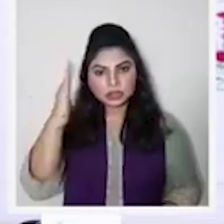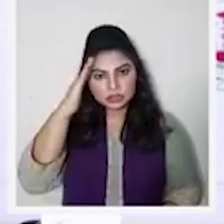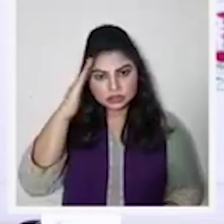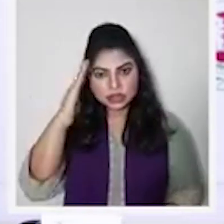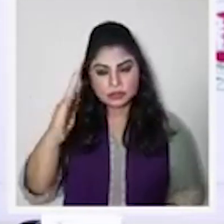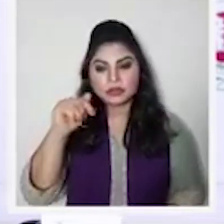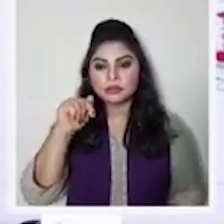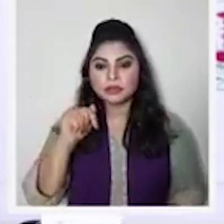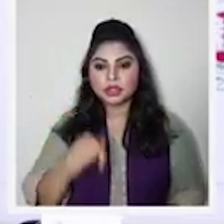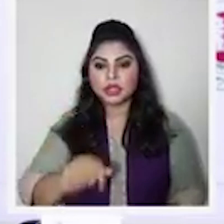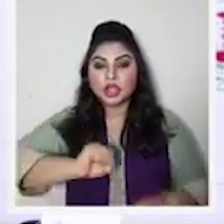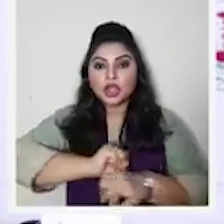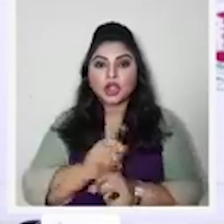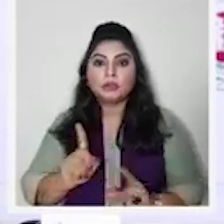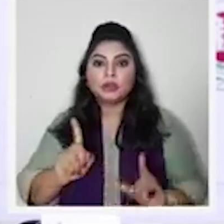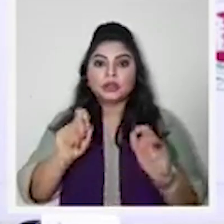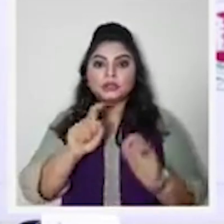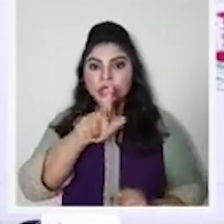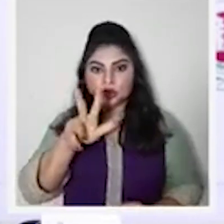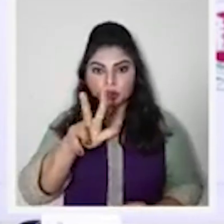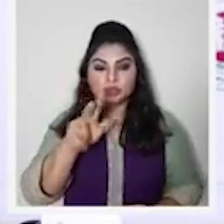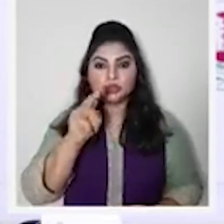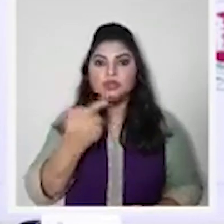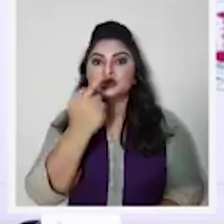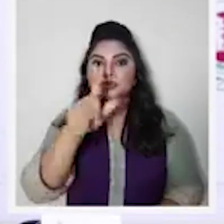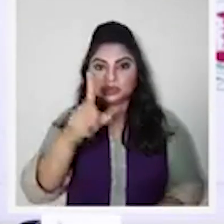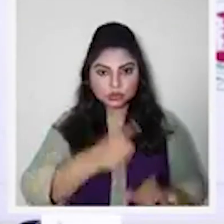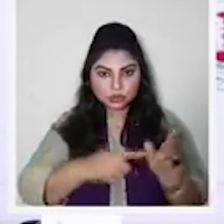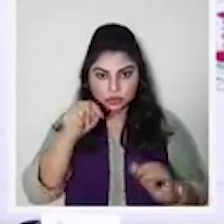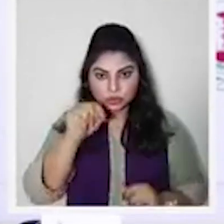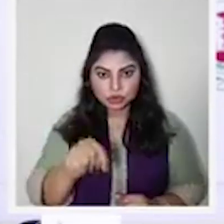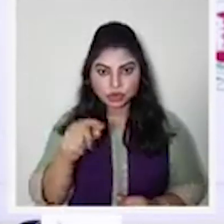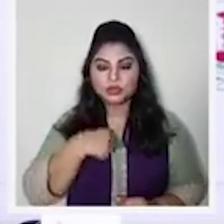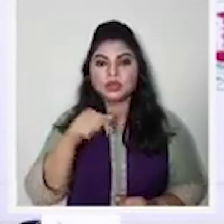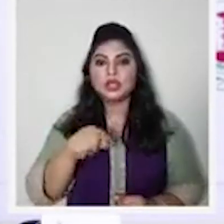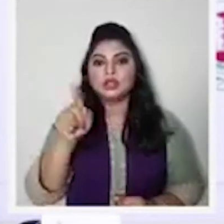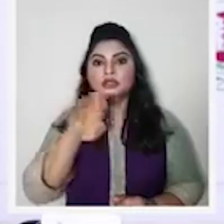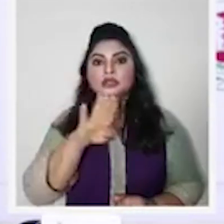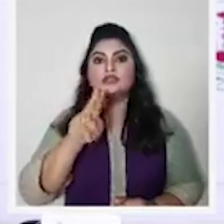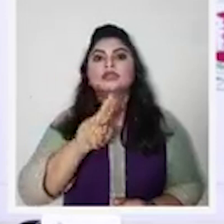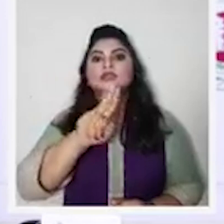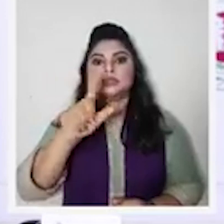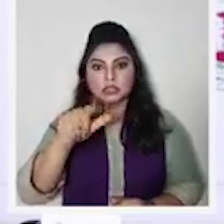প্রবাসী ভাই ও বোনেরা, আসসালামু আলাইকুম। কোভিড-19 দৈনিক স্বাস্থ্য বুলেটিন স্বাস্থ্য অধিদপ্তর থেকে